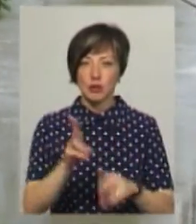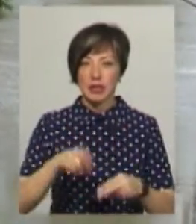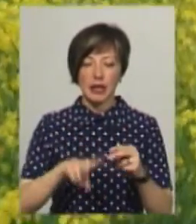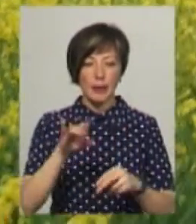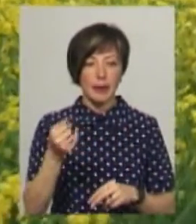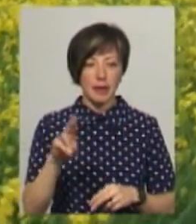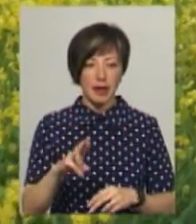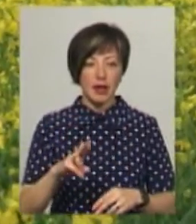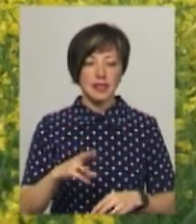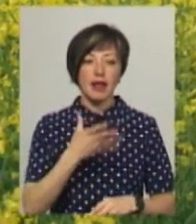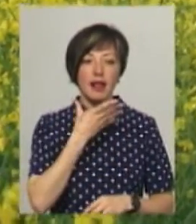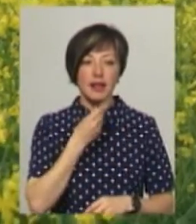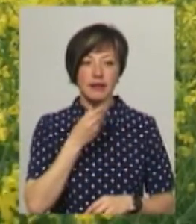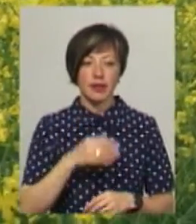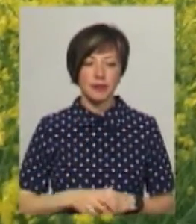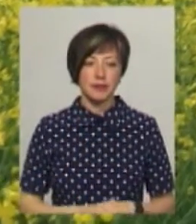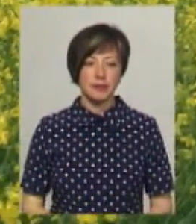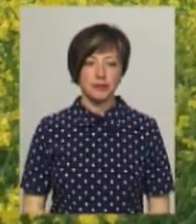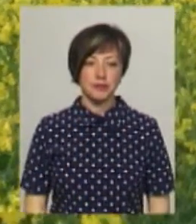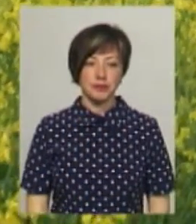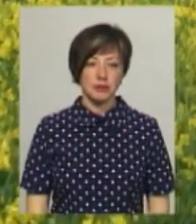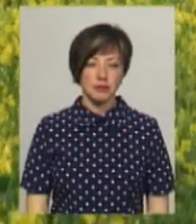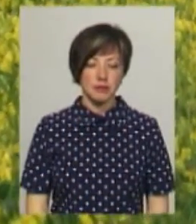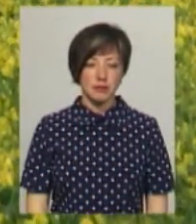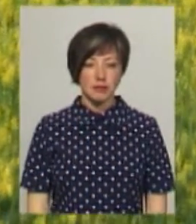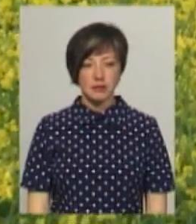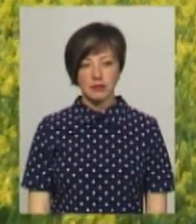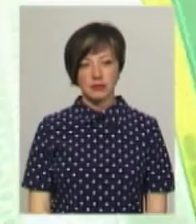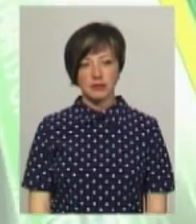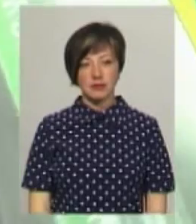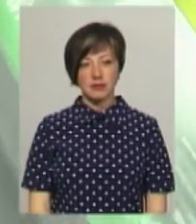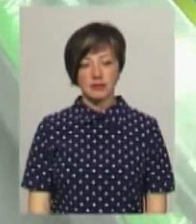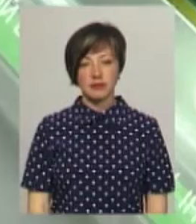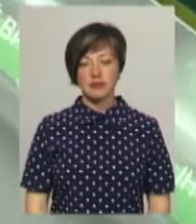наприкінці липня з Литви. Леся Боровець, Дем'ян Цегольник. Новини Поділля Центр.